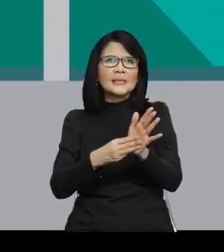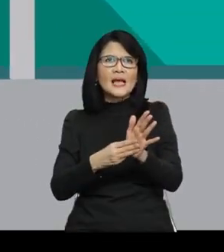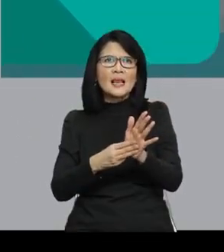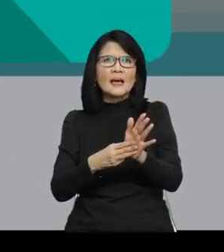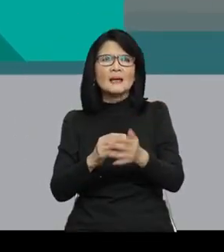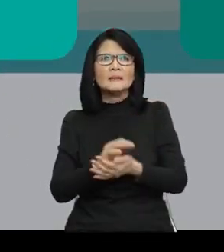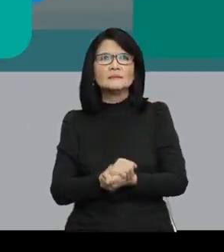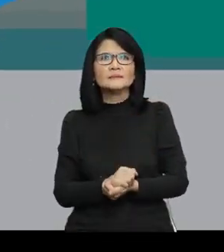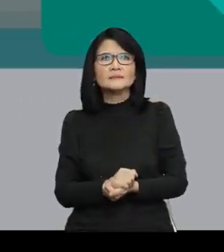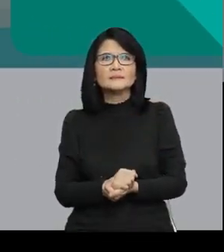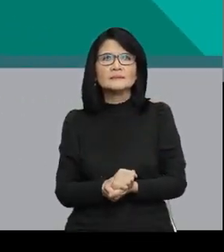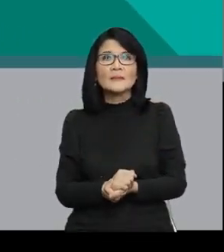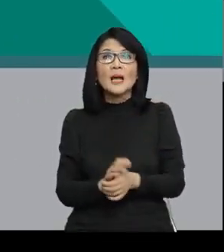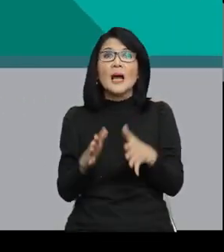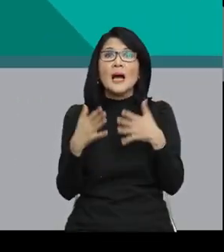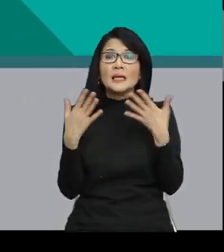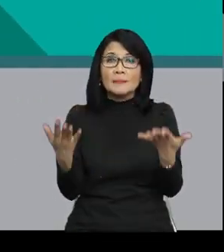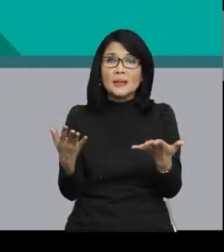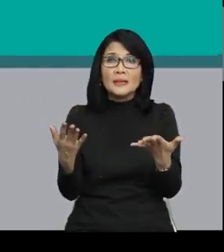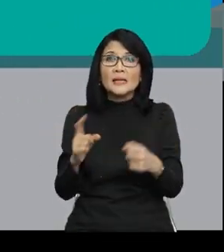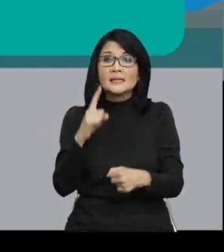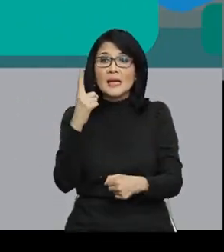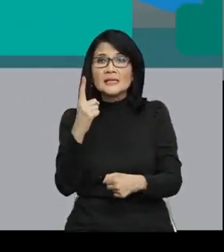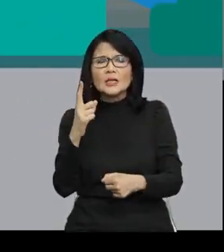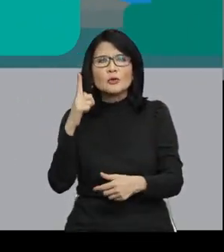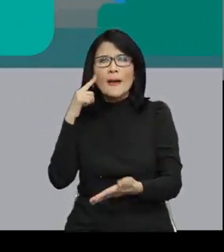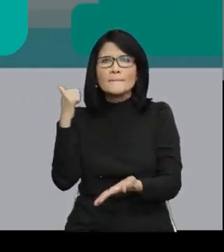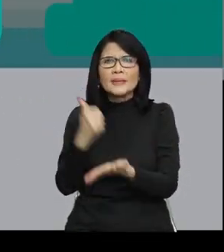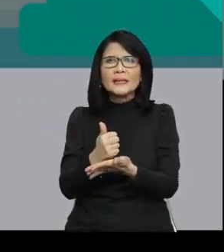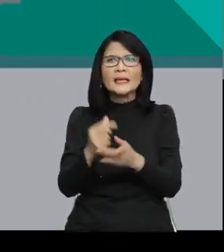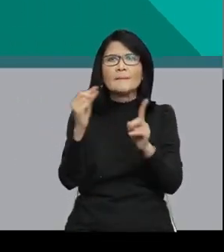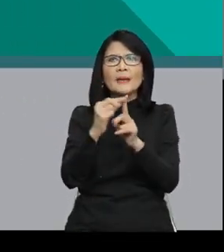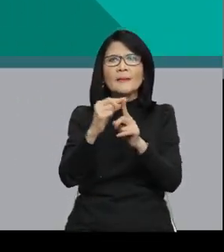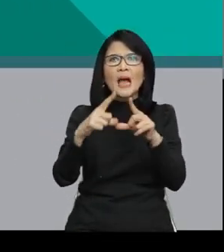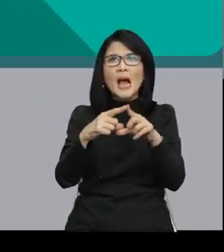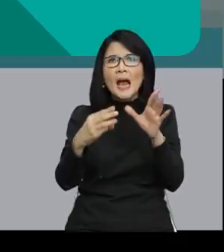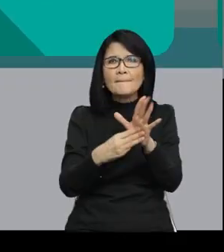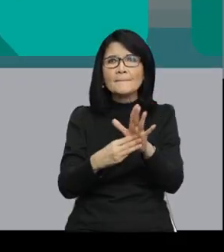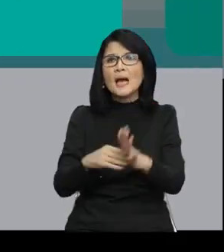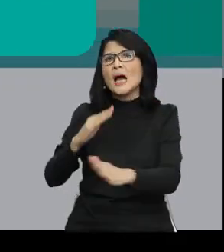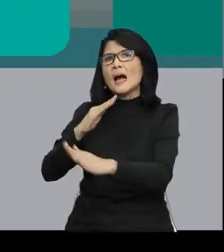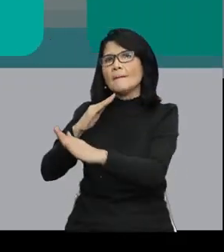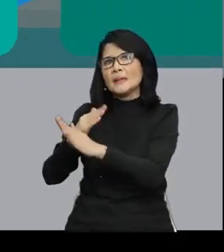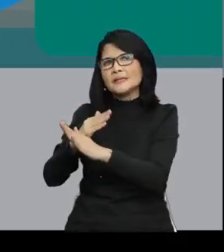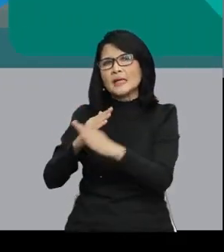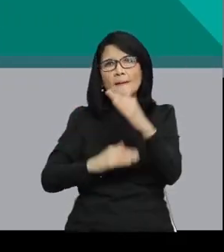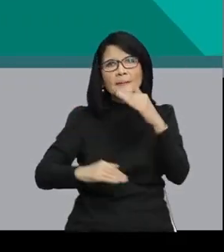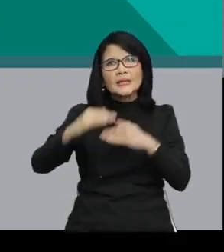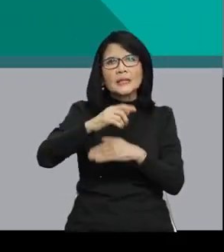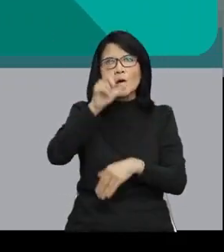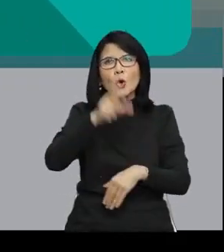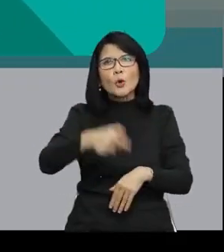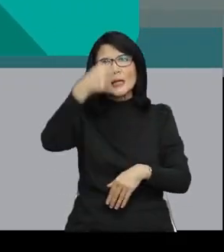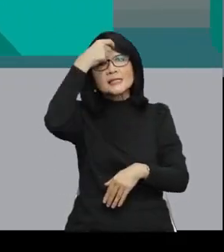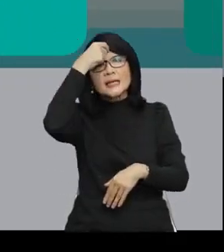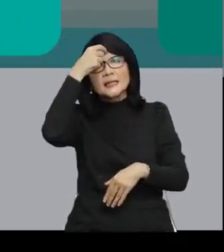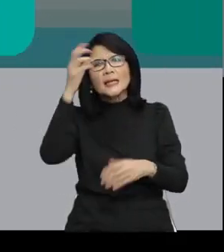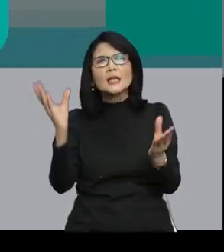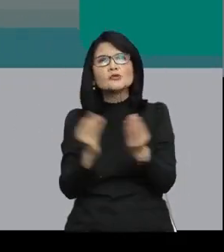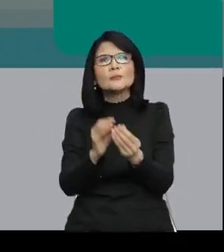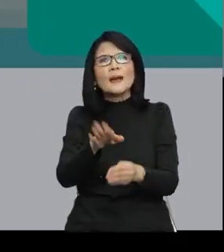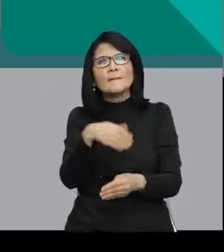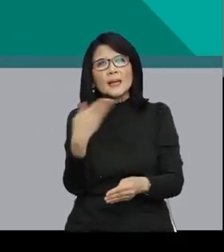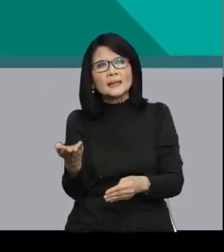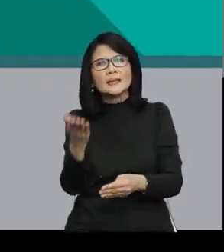komplikasi sewaktu-waktu. Sehingga, salah satu komponen utama PPAM adalah mencegah meningkatnya kesakitan dan kematian